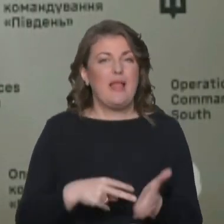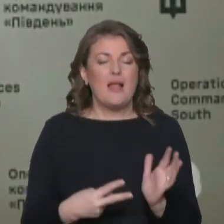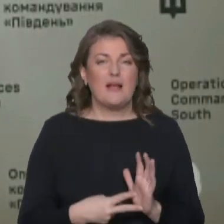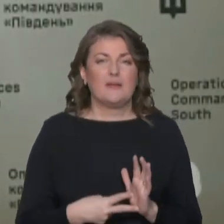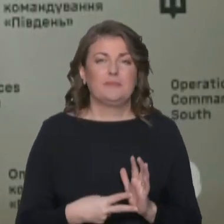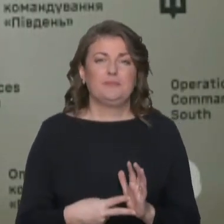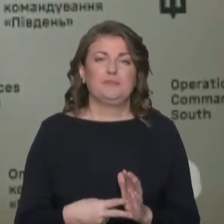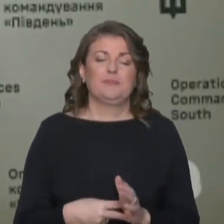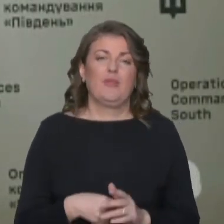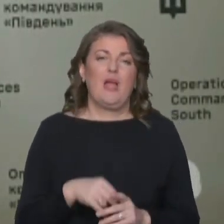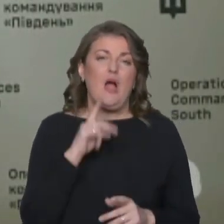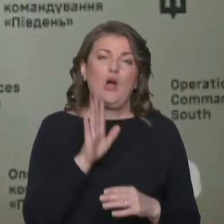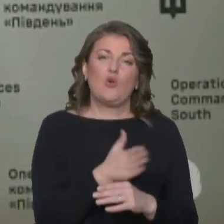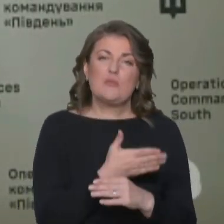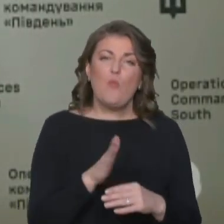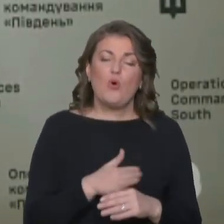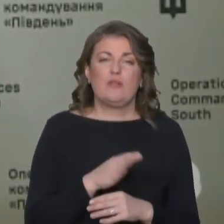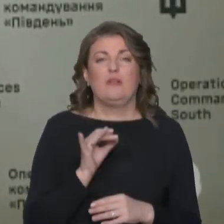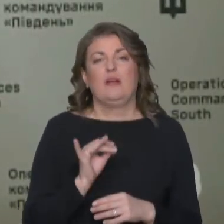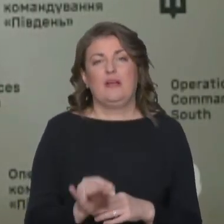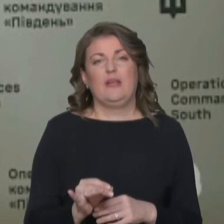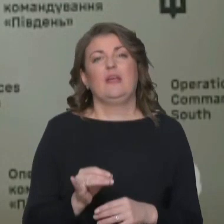планах, розподілах і